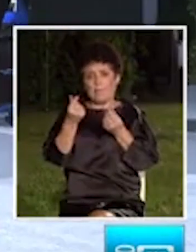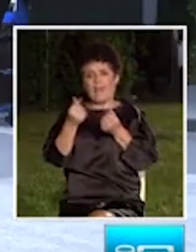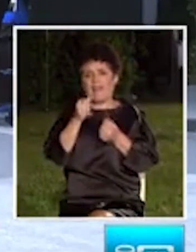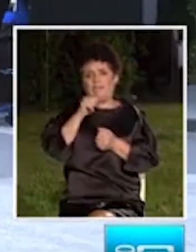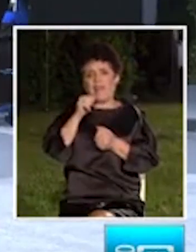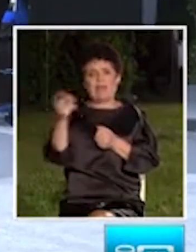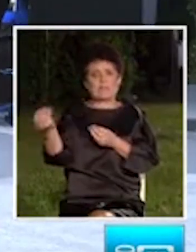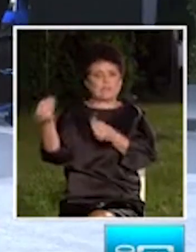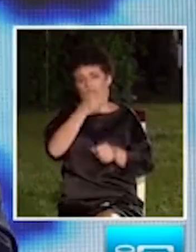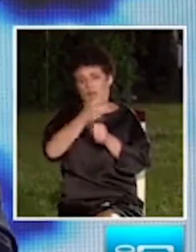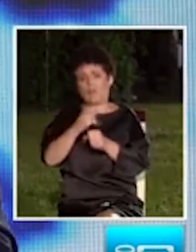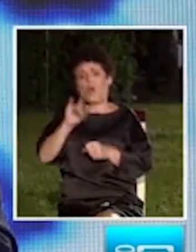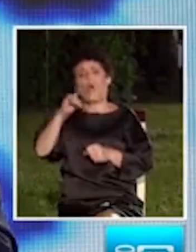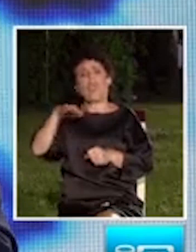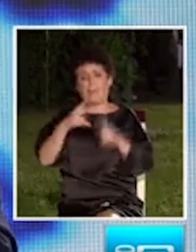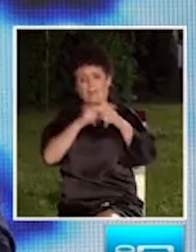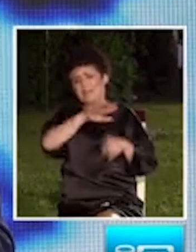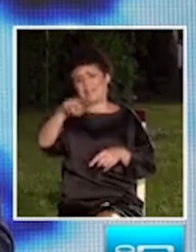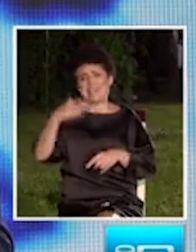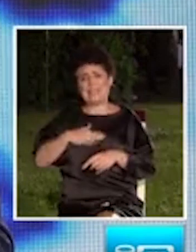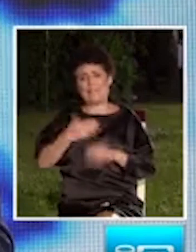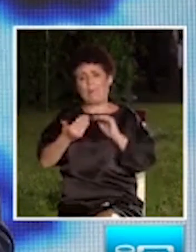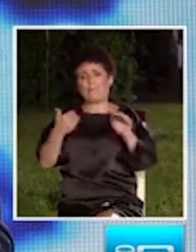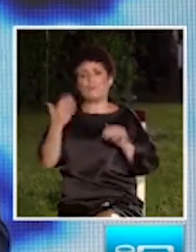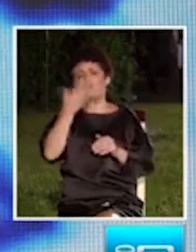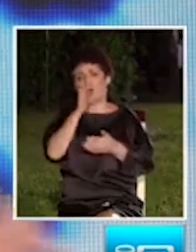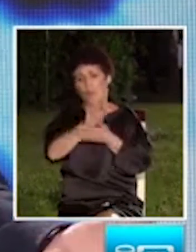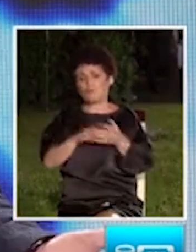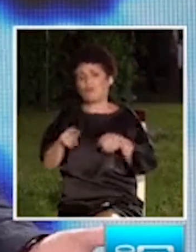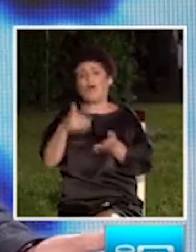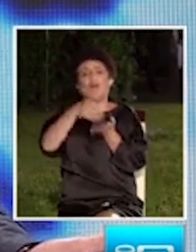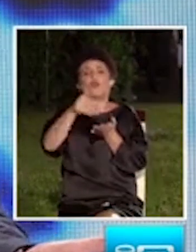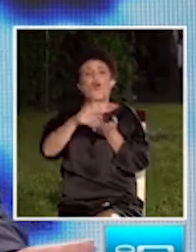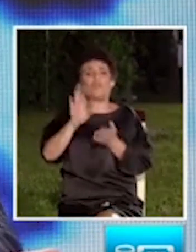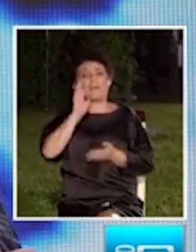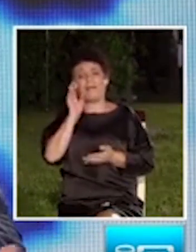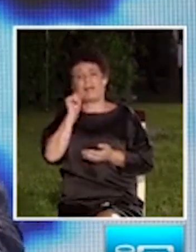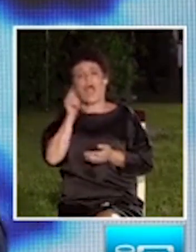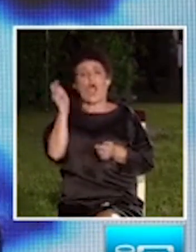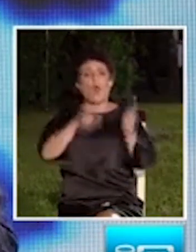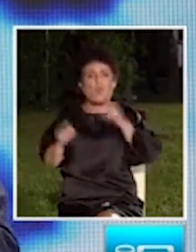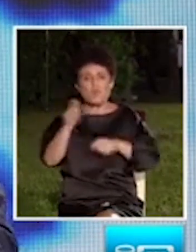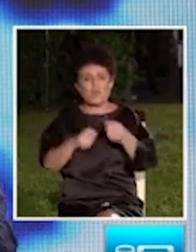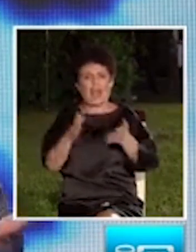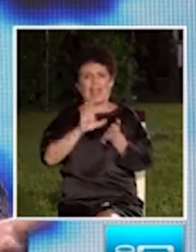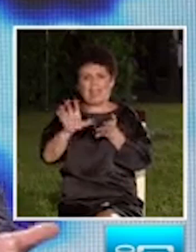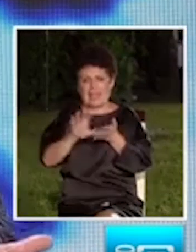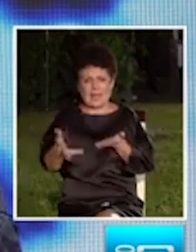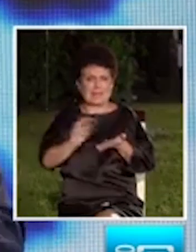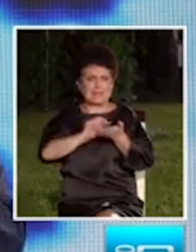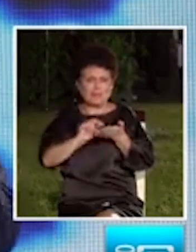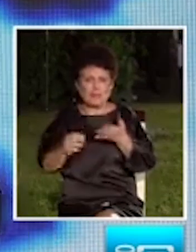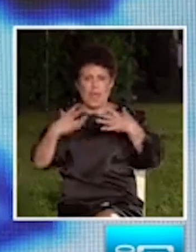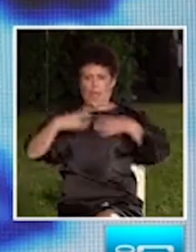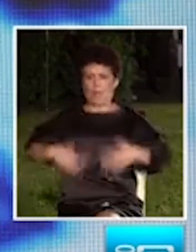манипулациите од страна на стопанството. Сите сакаме пред почеток на школа да се случи. Тогаш трошат родителите. Купуваат и тие тетратките за пишување,